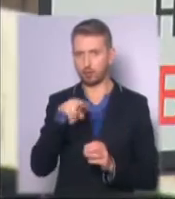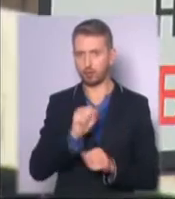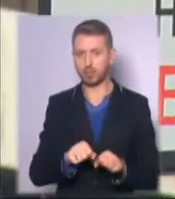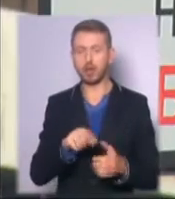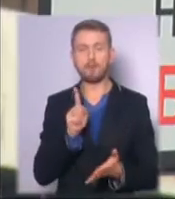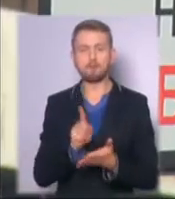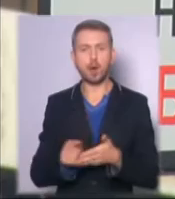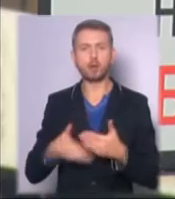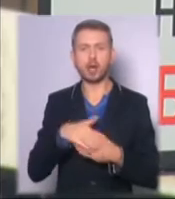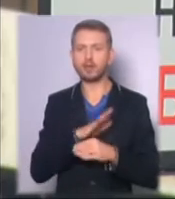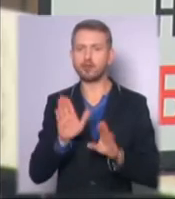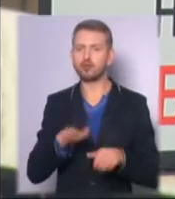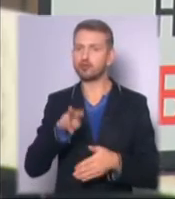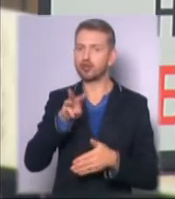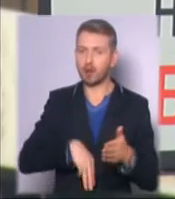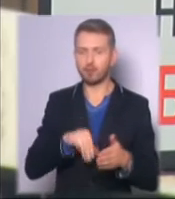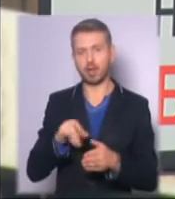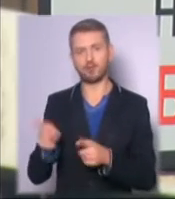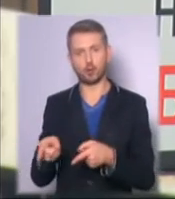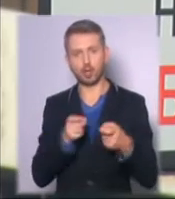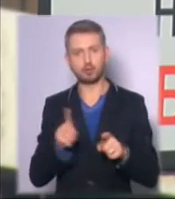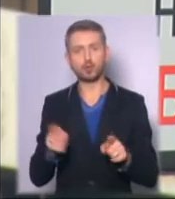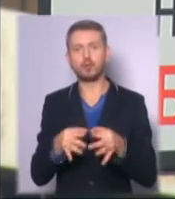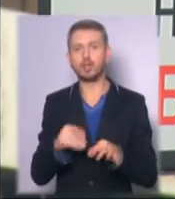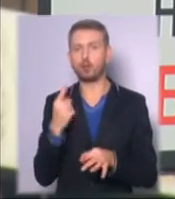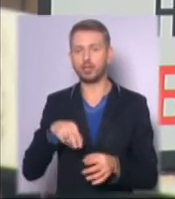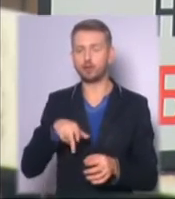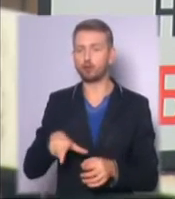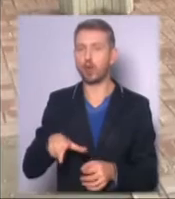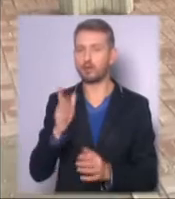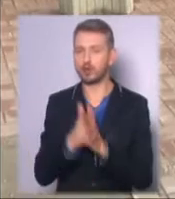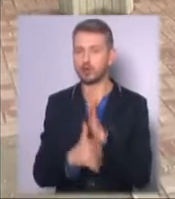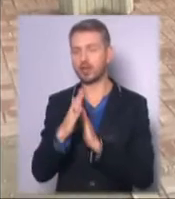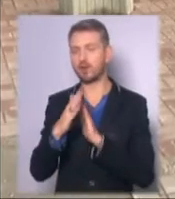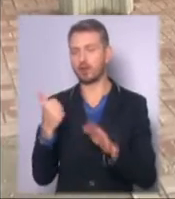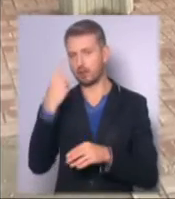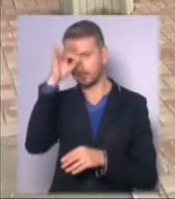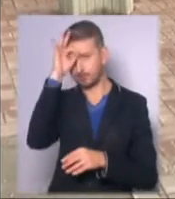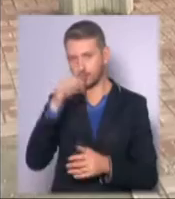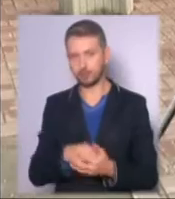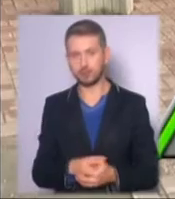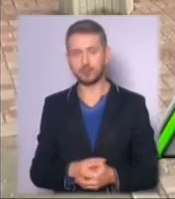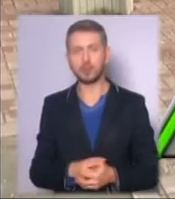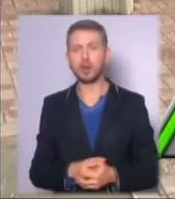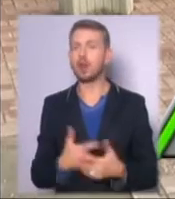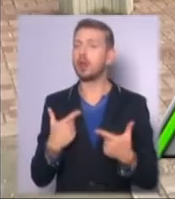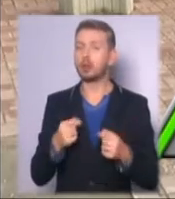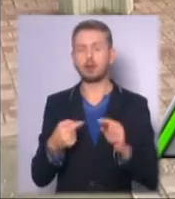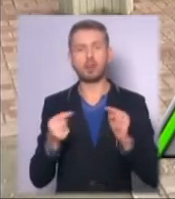а й евакуаторами. Тож, аби звільнити один з тротуарів Хрещатика, викликаємо патрульних. Напроти профспілок? Напроти